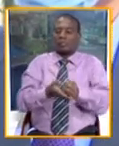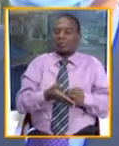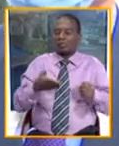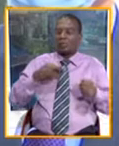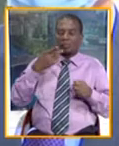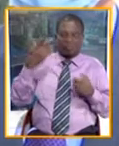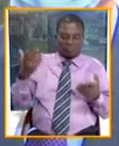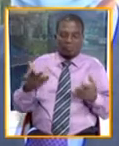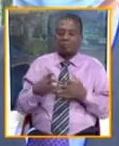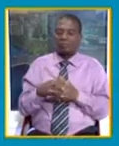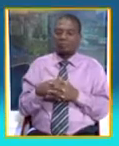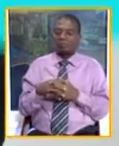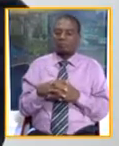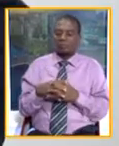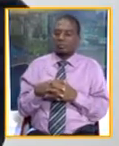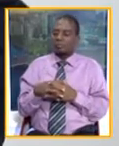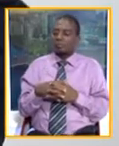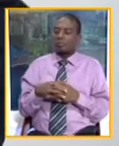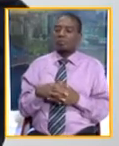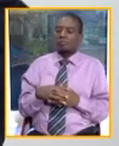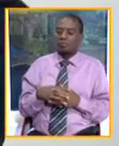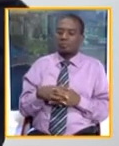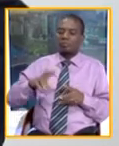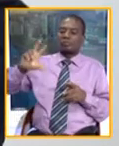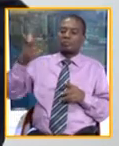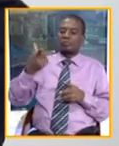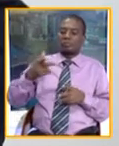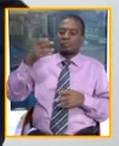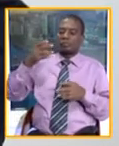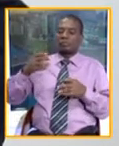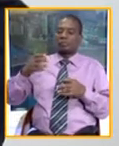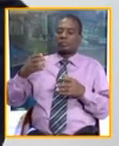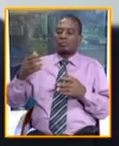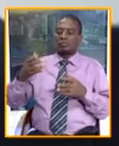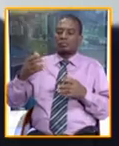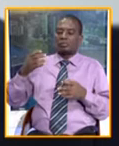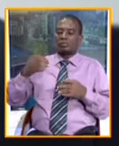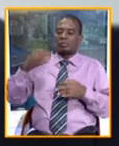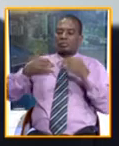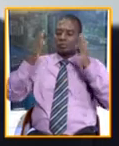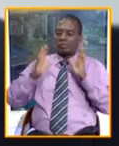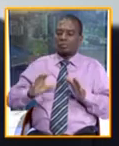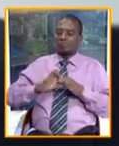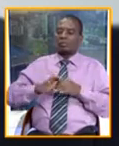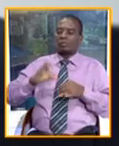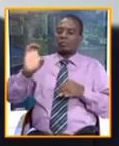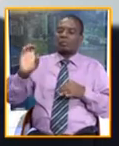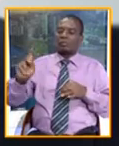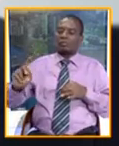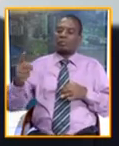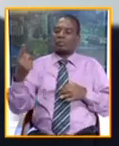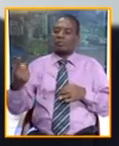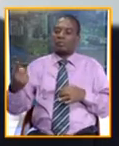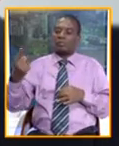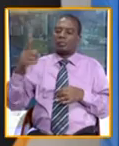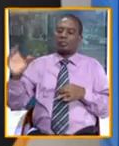l'autre ait donné son autorisation. Le troisième procureur de la Cour pénale internationale prend ses fonctions demain mercredi pour